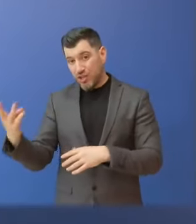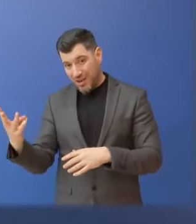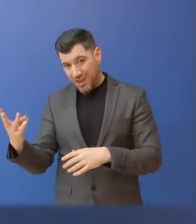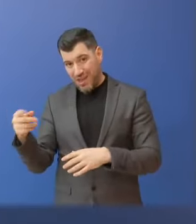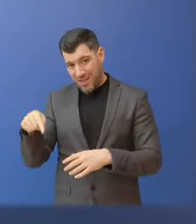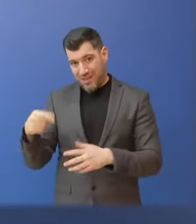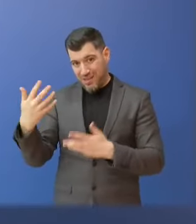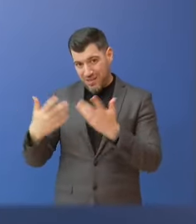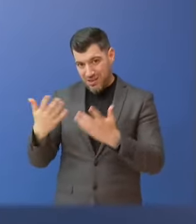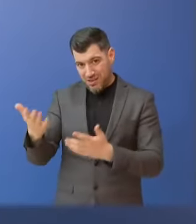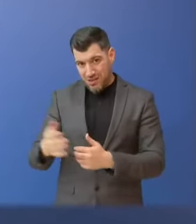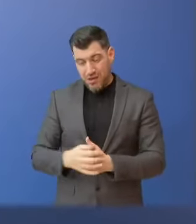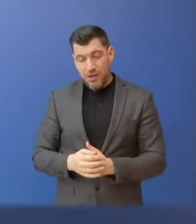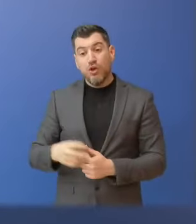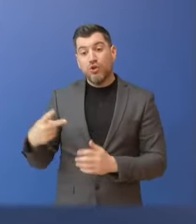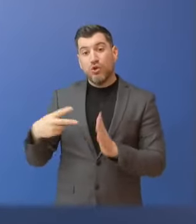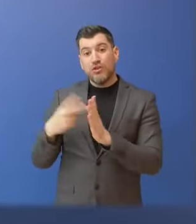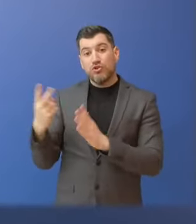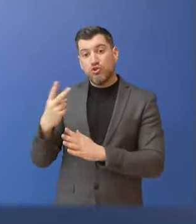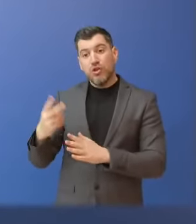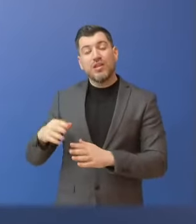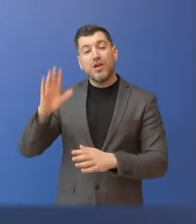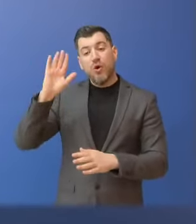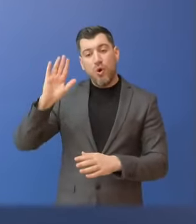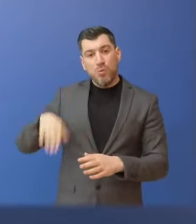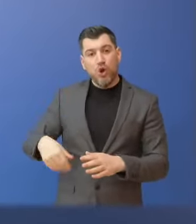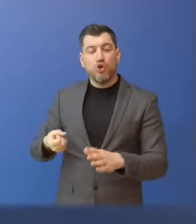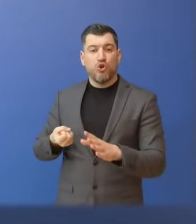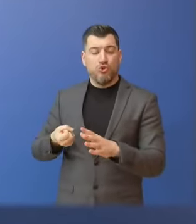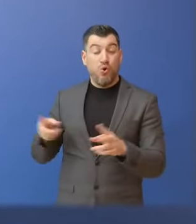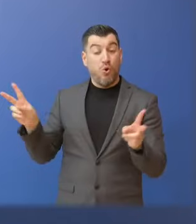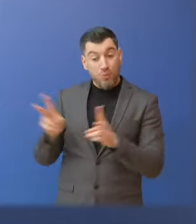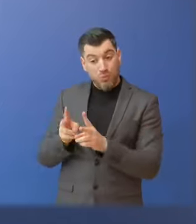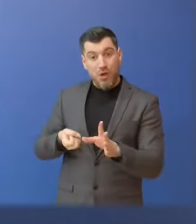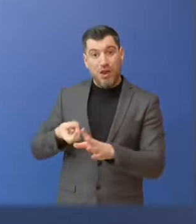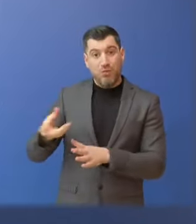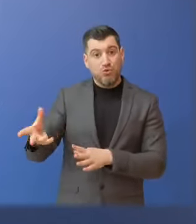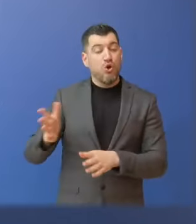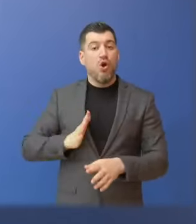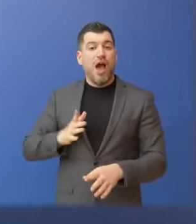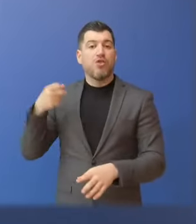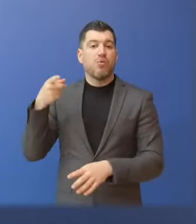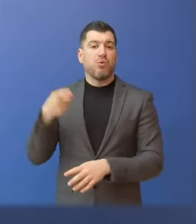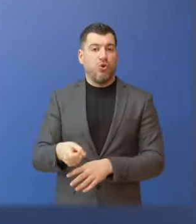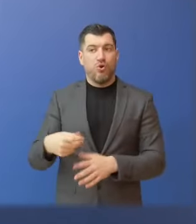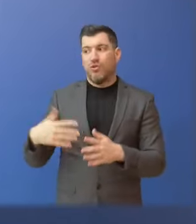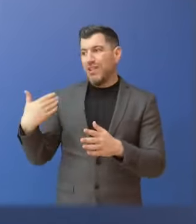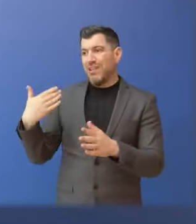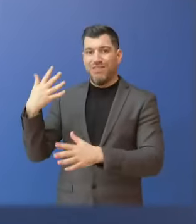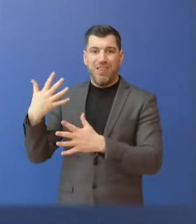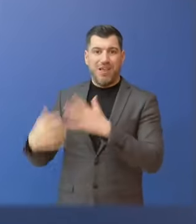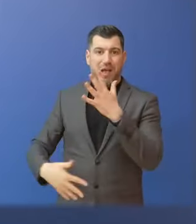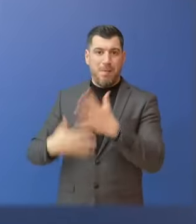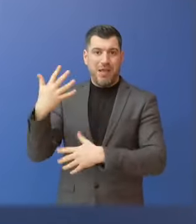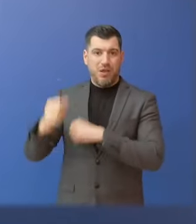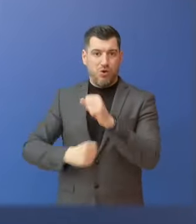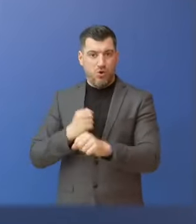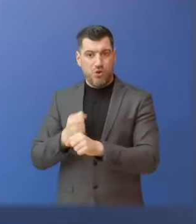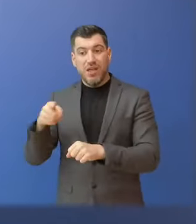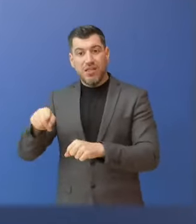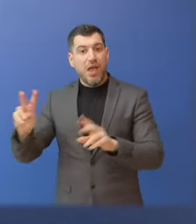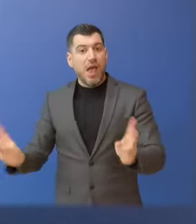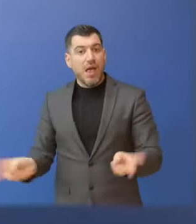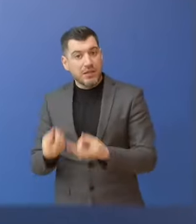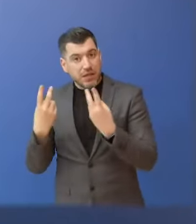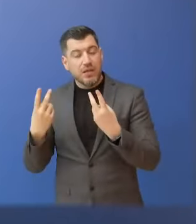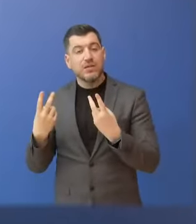έτος με το μικρότερο αριθμό ανθρωποκτονιών τα τελευταία 15 χρόνια και μάλιστα είχαμε και ένα σημείο εξιχνίασης 90% ποιος είναι